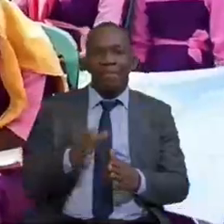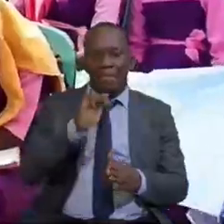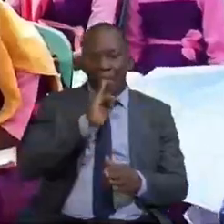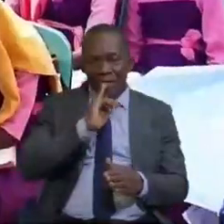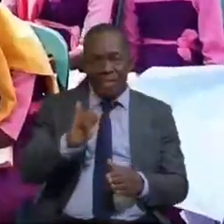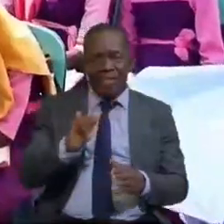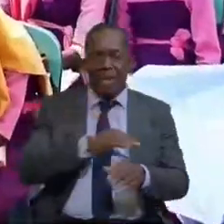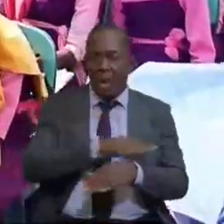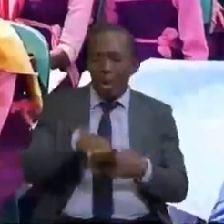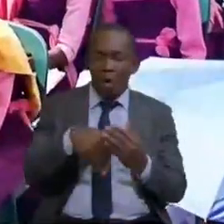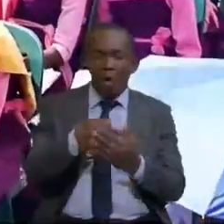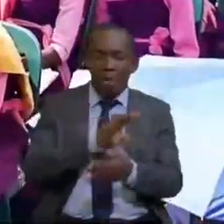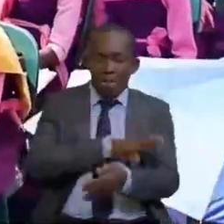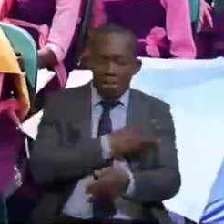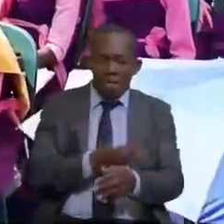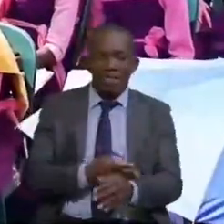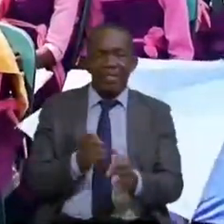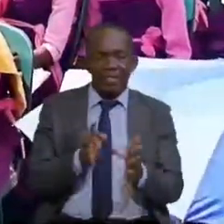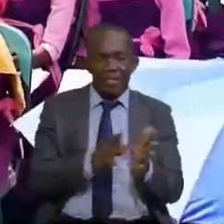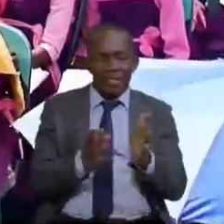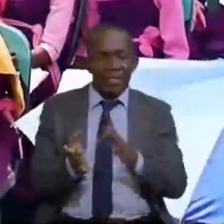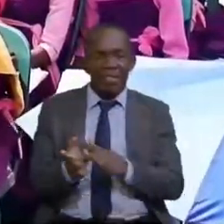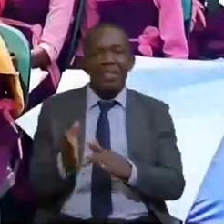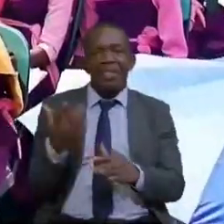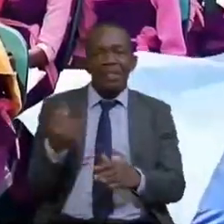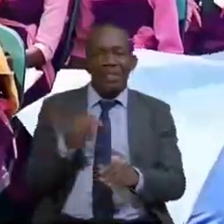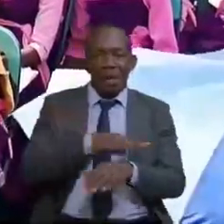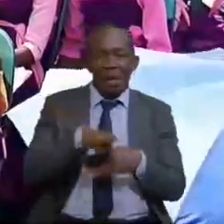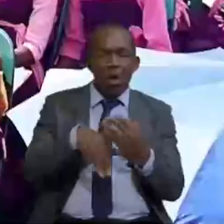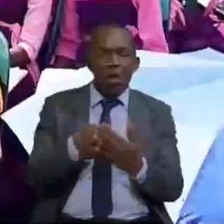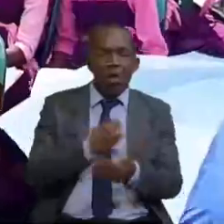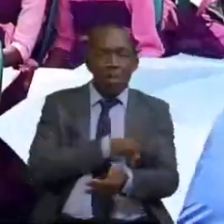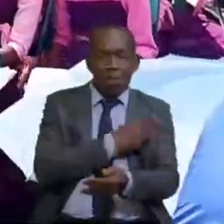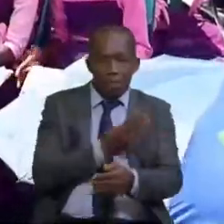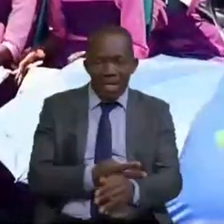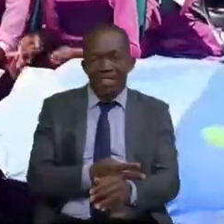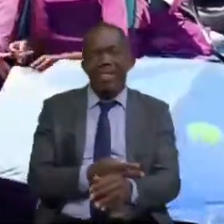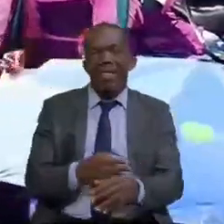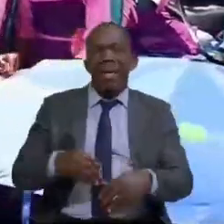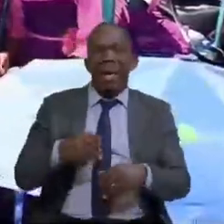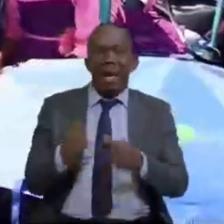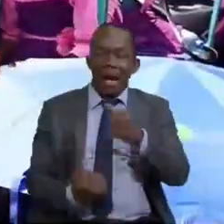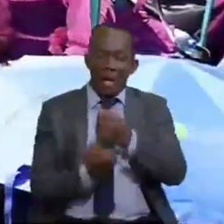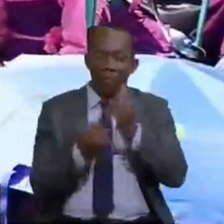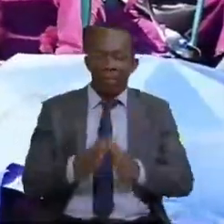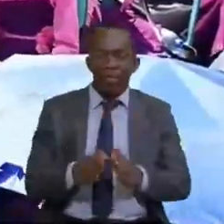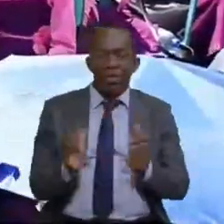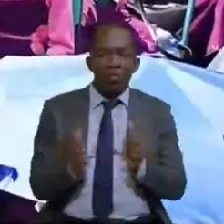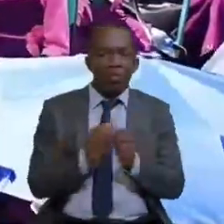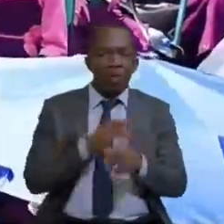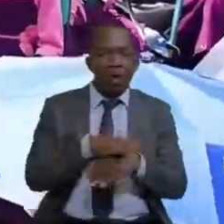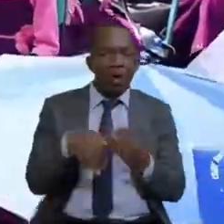Jésus-Christ, le Dieu, l'avocat tout-puissant avec toute autorité. Il